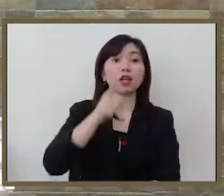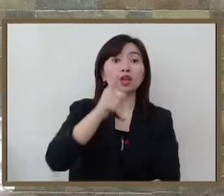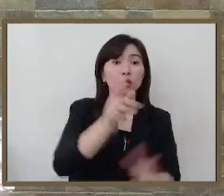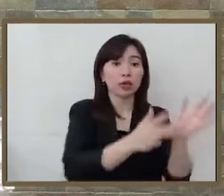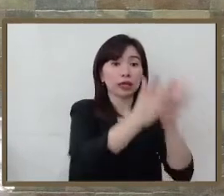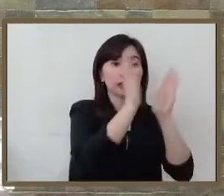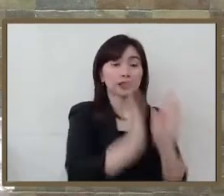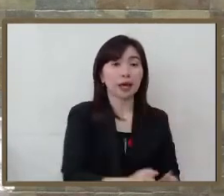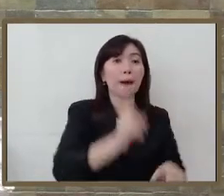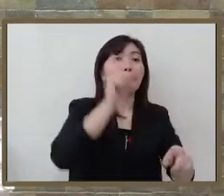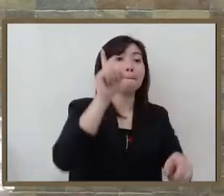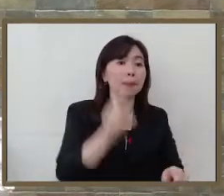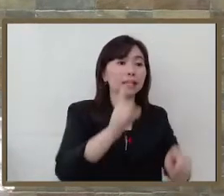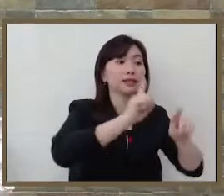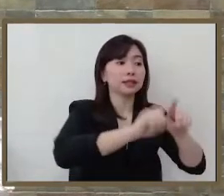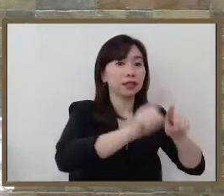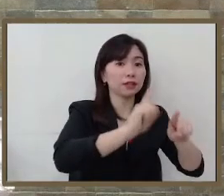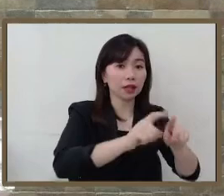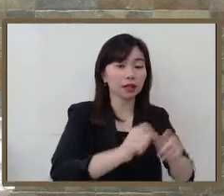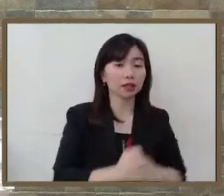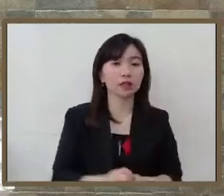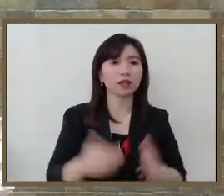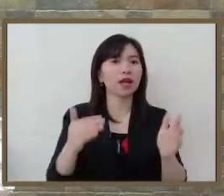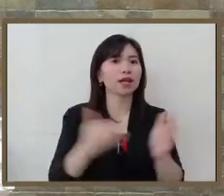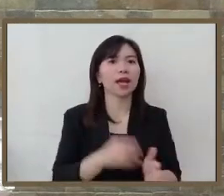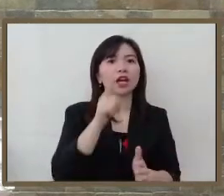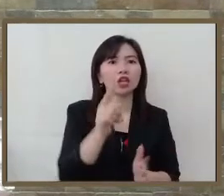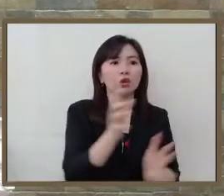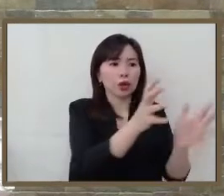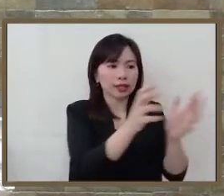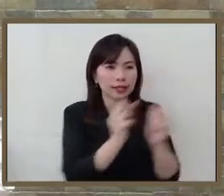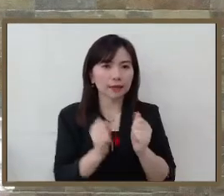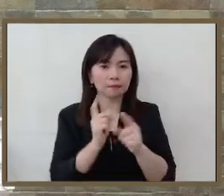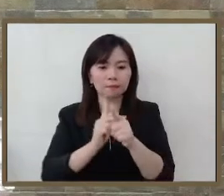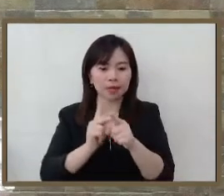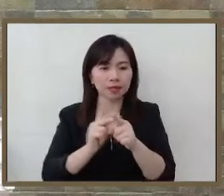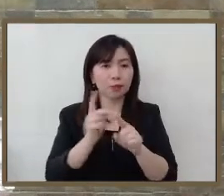magiging iba? Ibahin mo yung pinagkukuhanan mo ng prinsipyo.